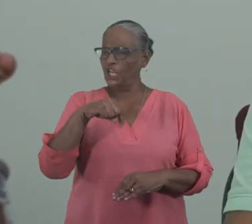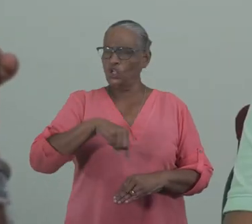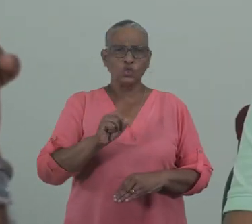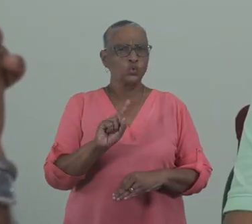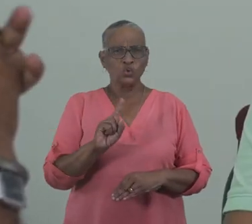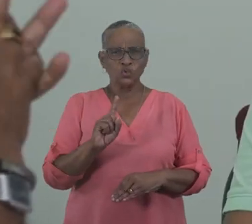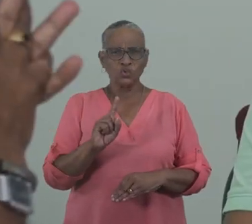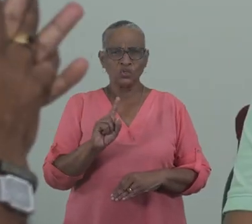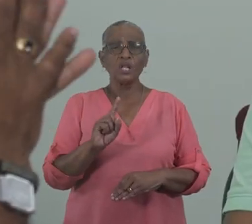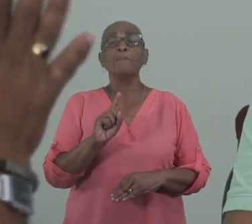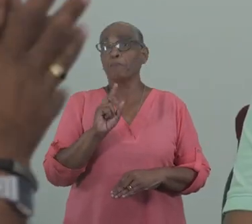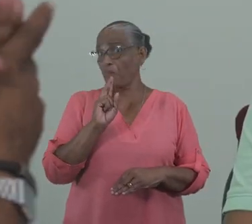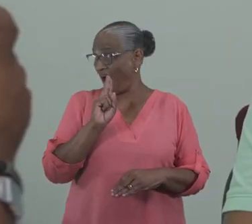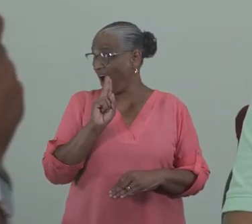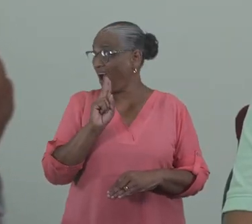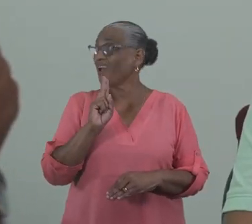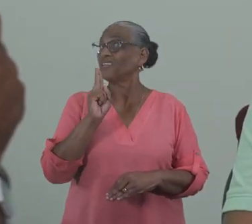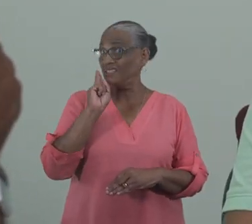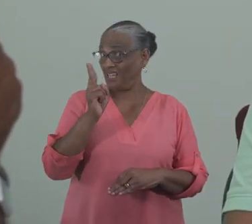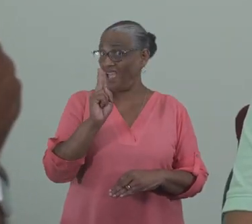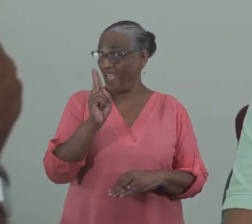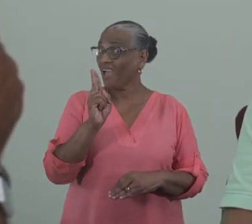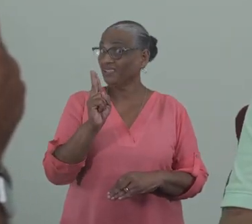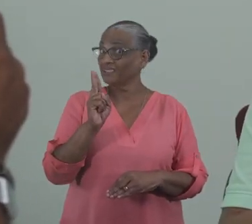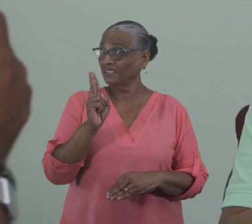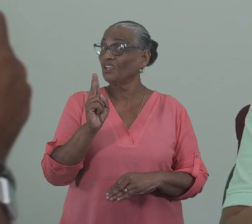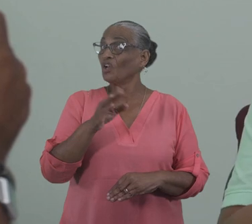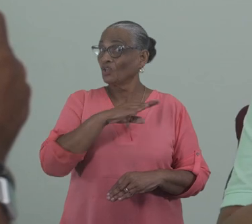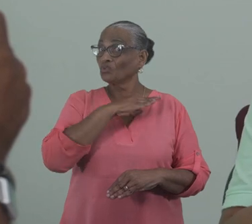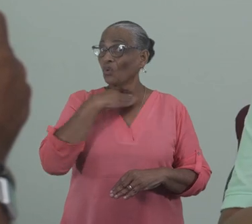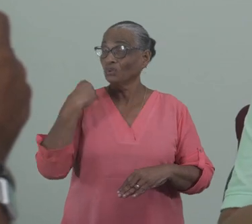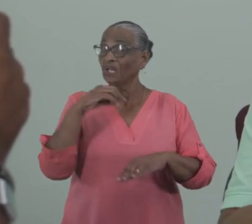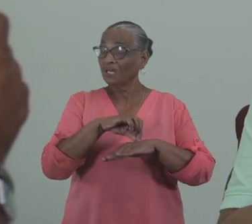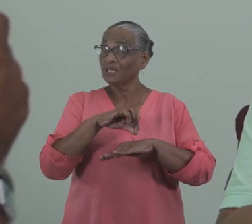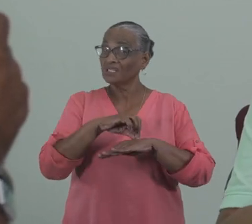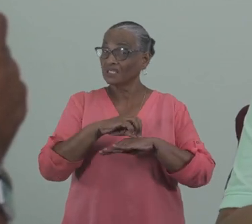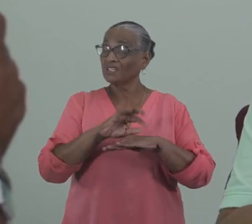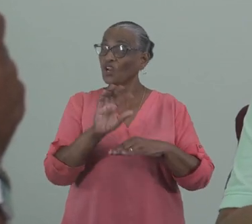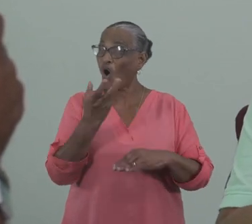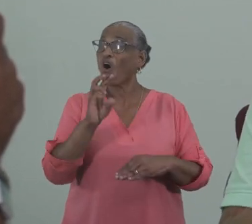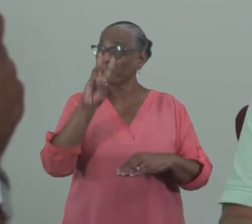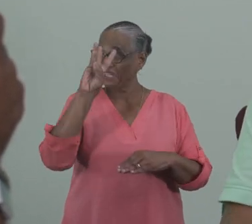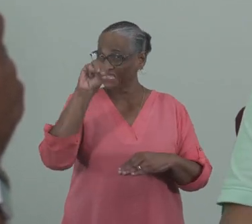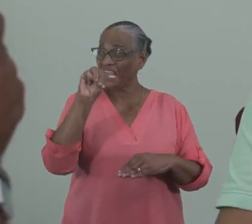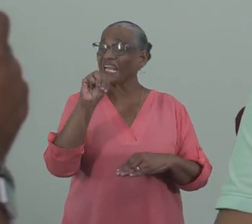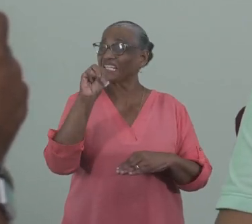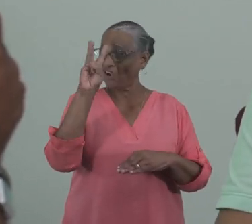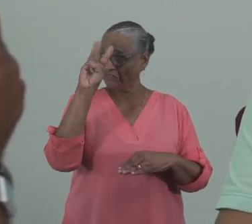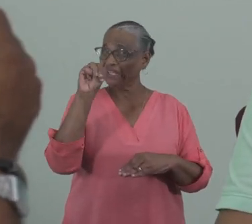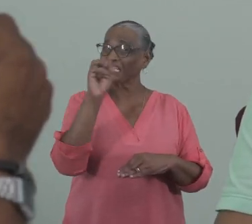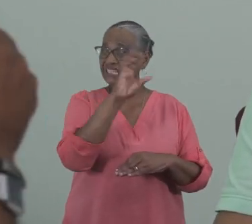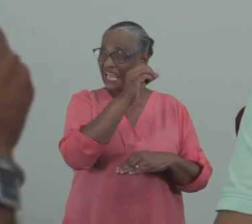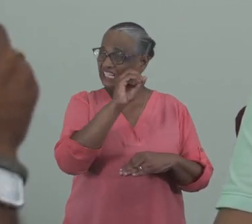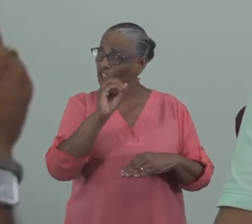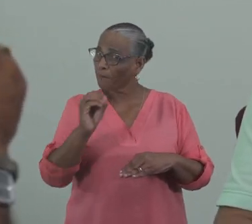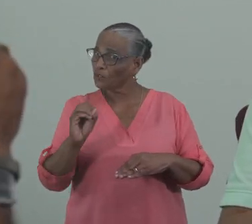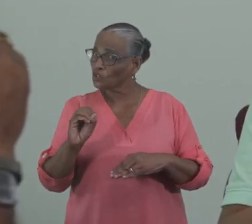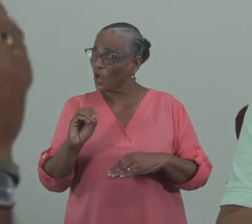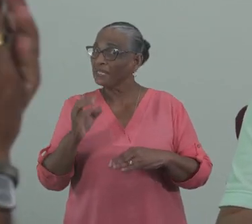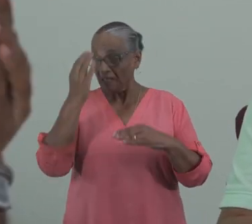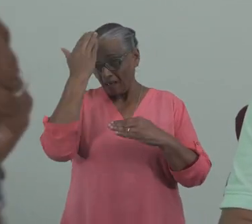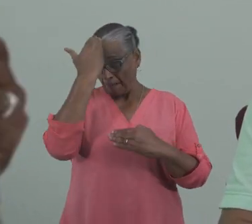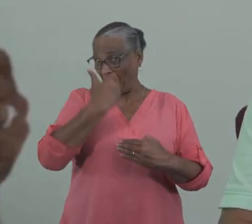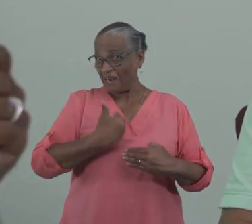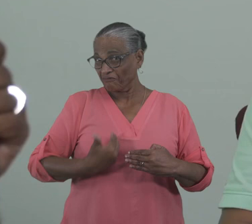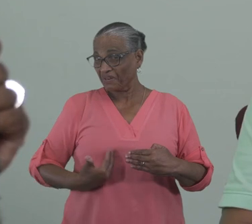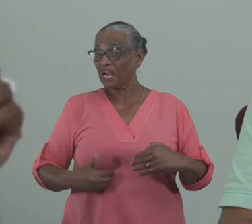zeggen, het is een behoorlijk dodelijke ziekte hoor. Ongeveer naar schatting 30% overlijdensrisico. Dus het